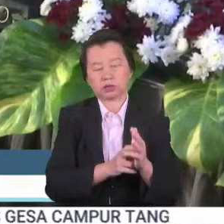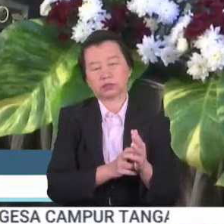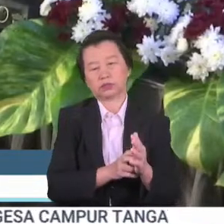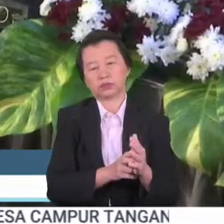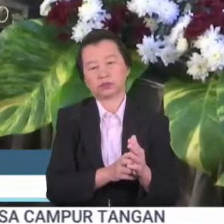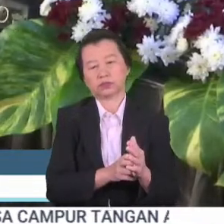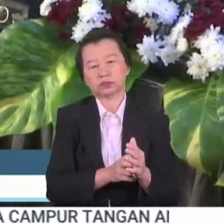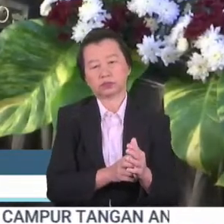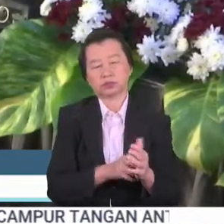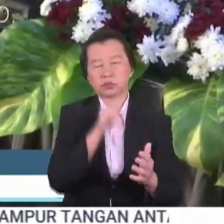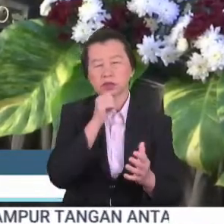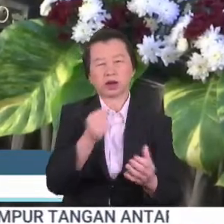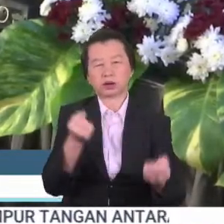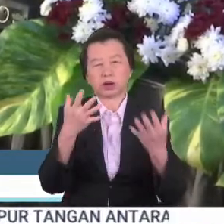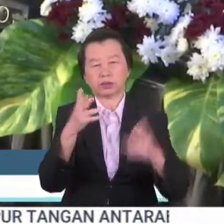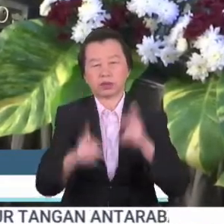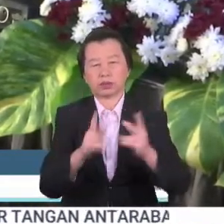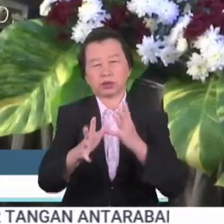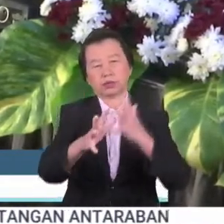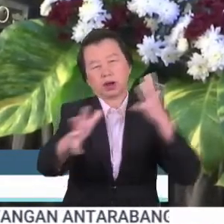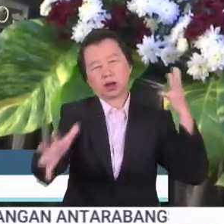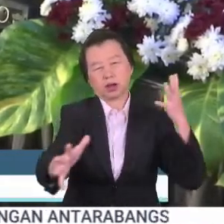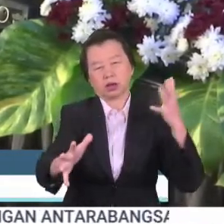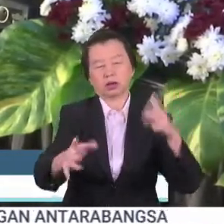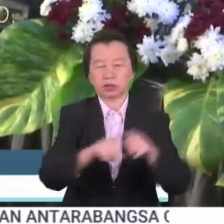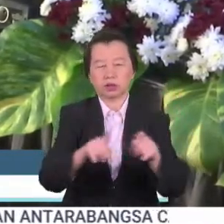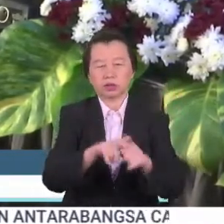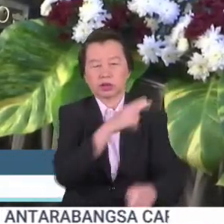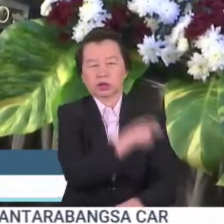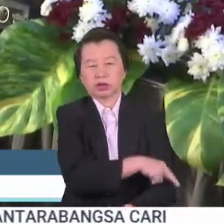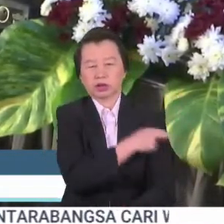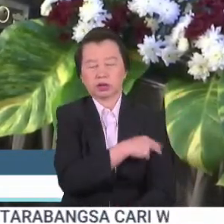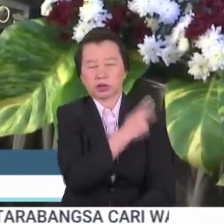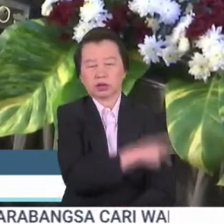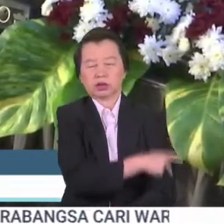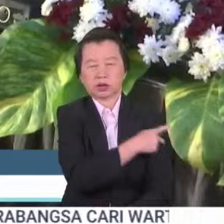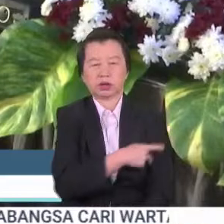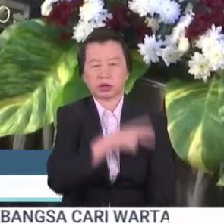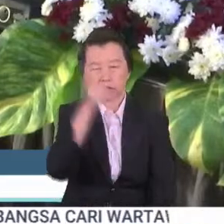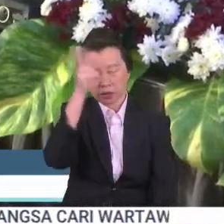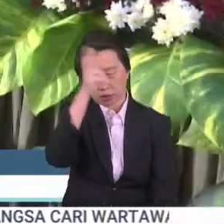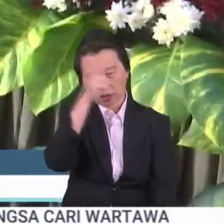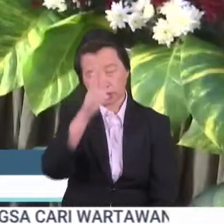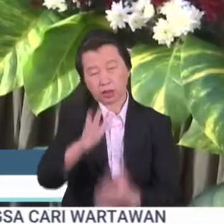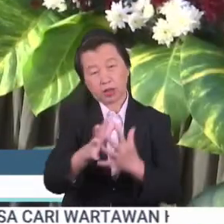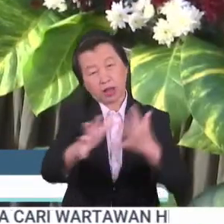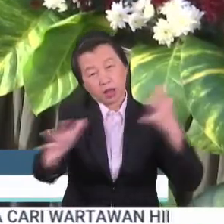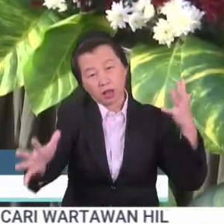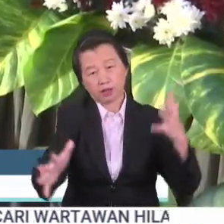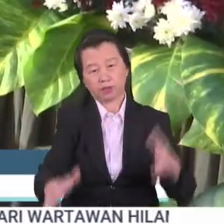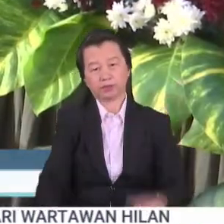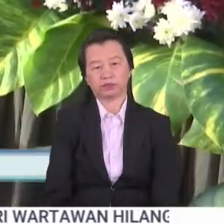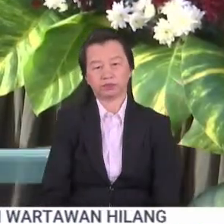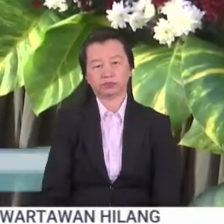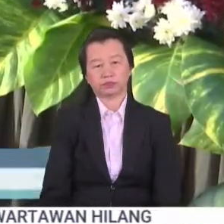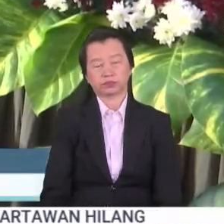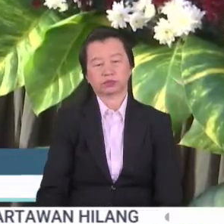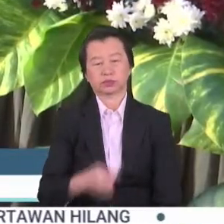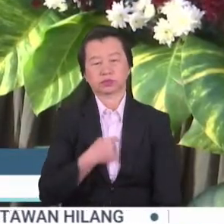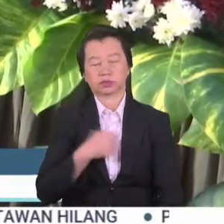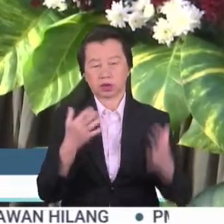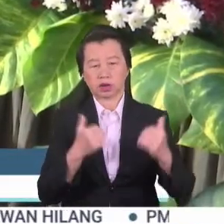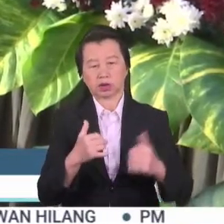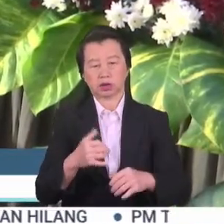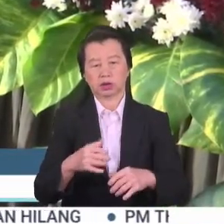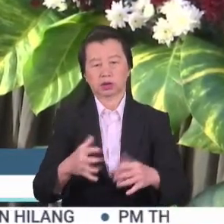a tak ramai sangatlah orang beratus seperti yang berlaku di klinik-klinik swasta tu eh di klinik-klinik kerjaaan tu cuma saya harap Kalau mungkin boleh